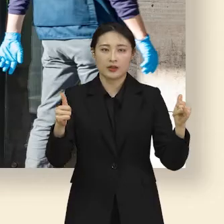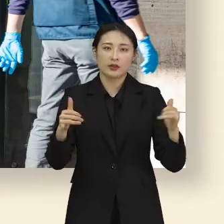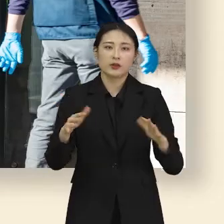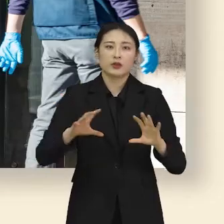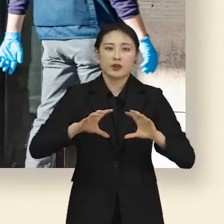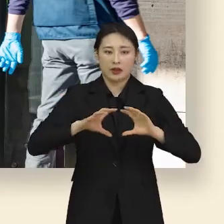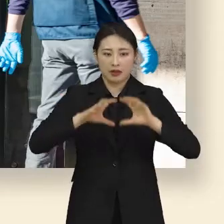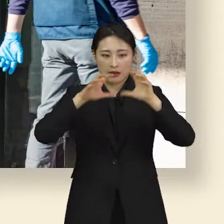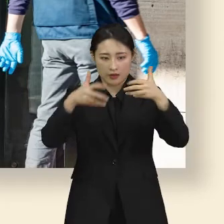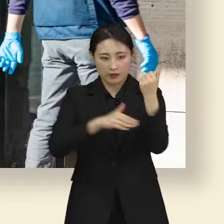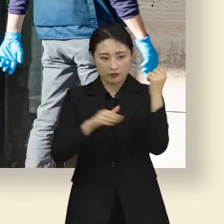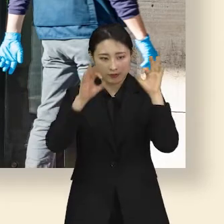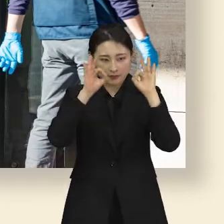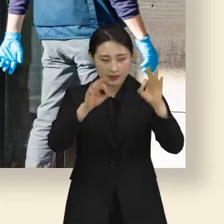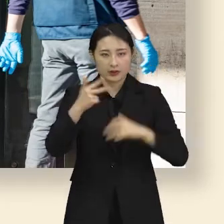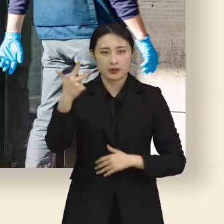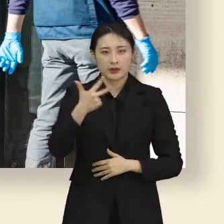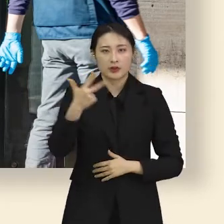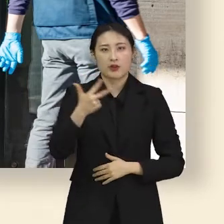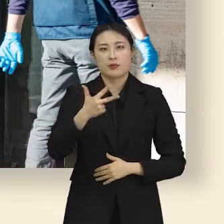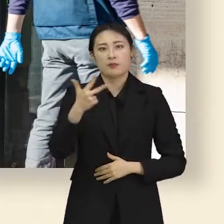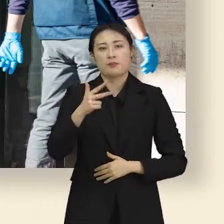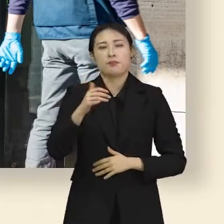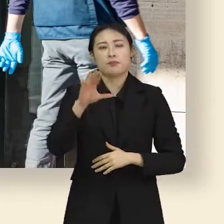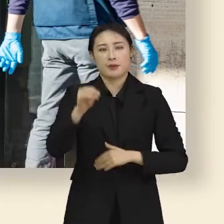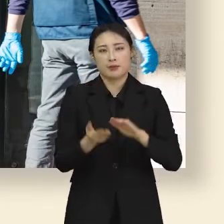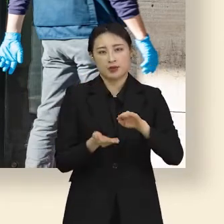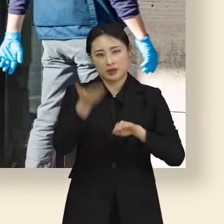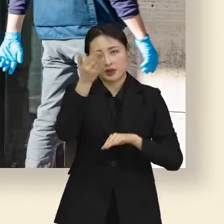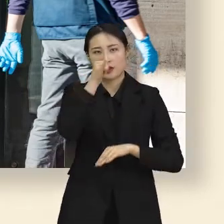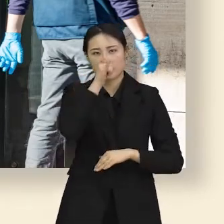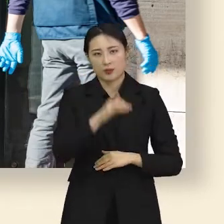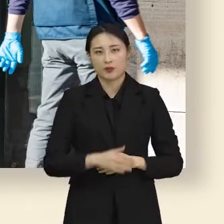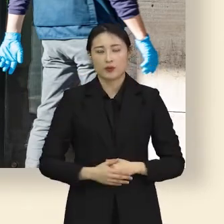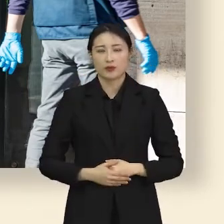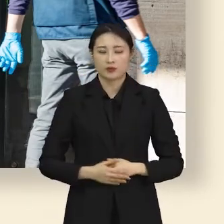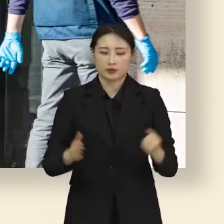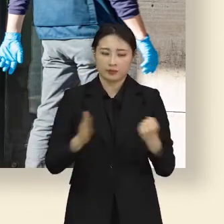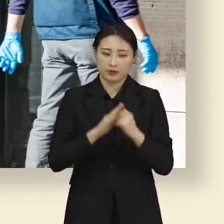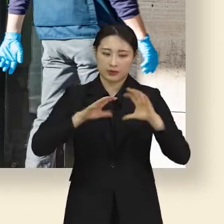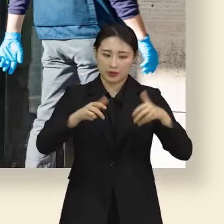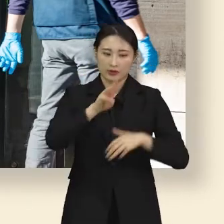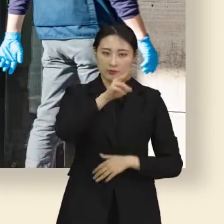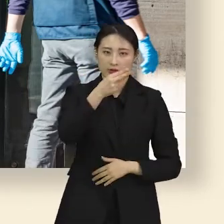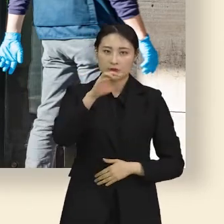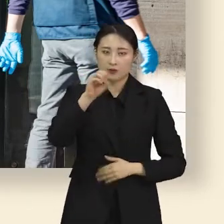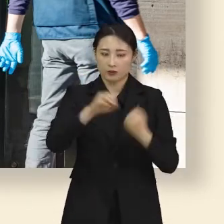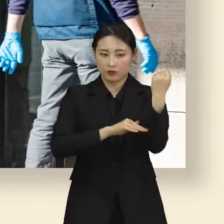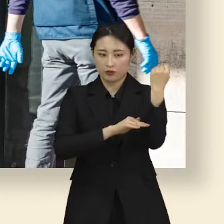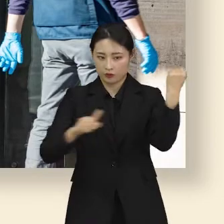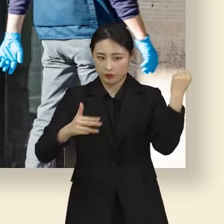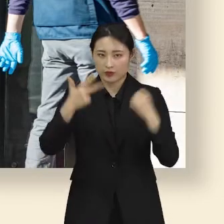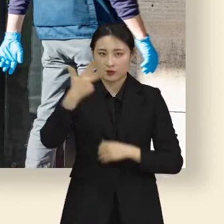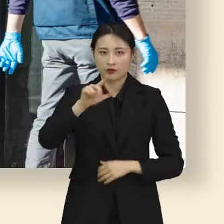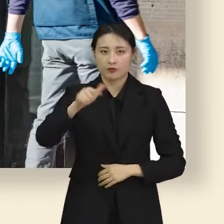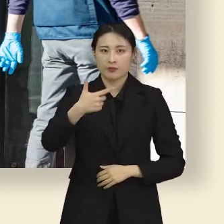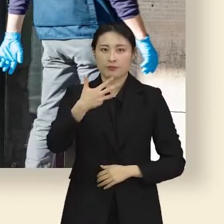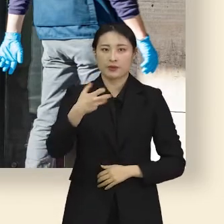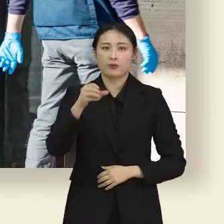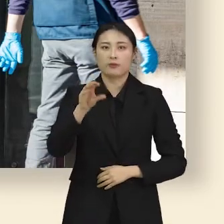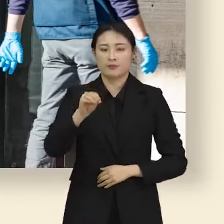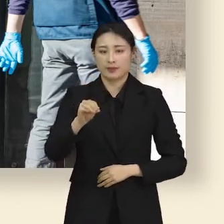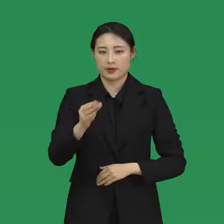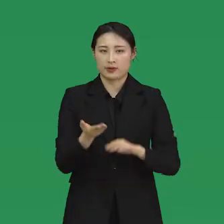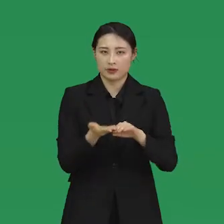기준 7,762만 명, 세계보건기구 WHO 기준으로도 7,685만 명을